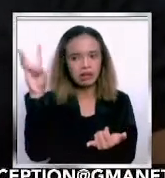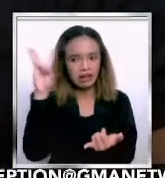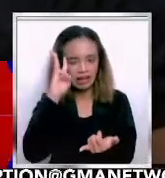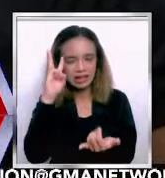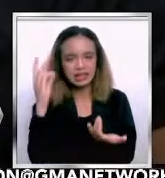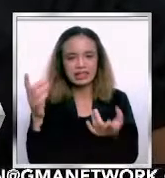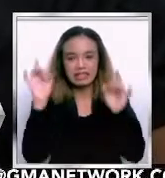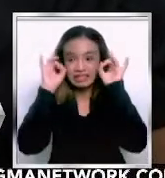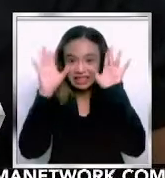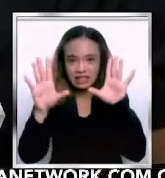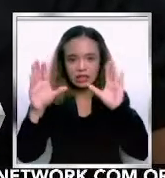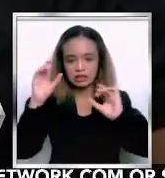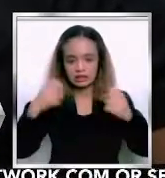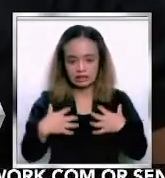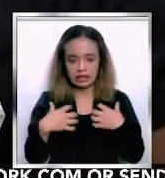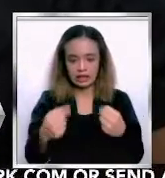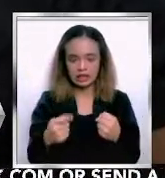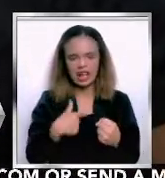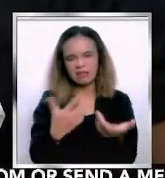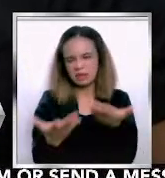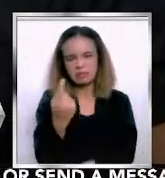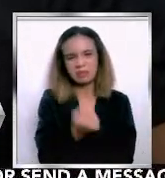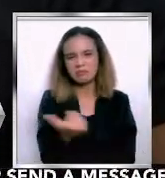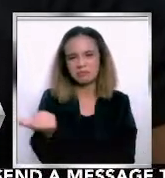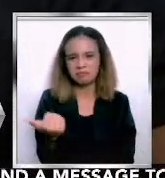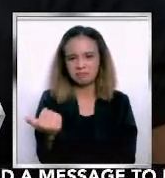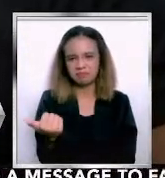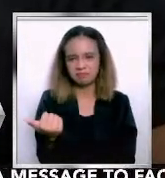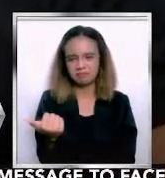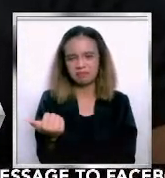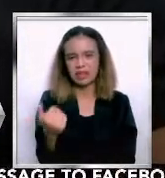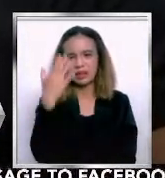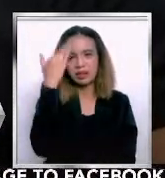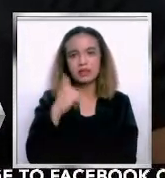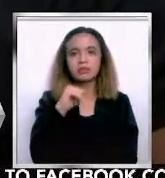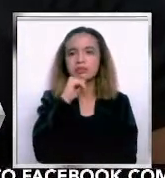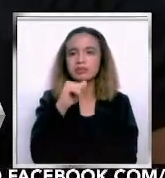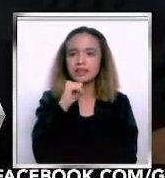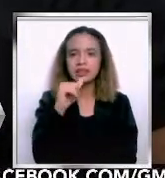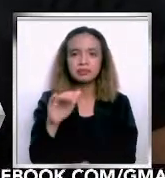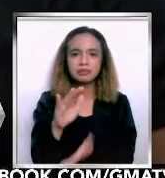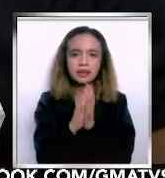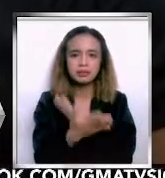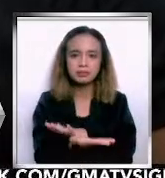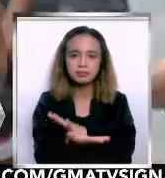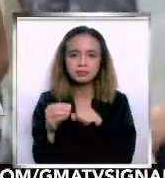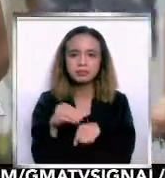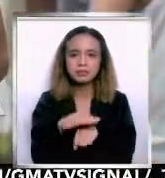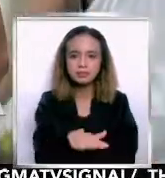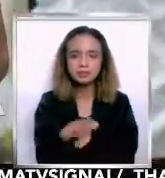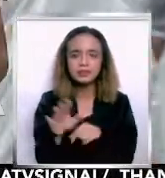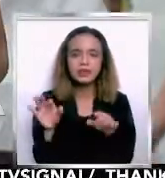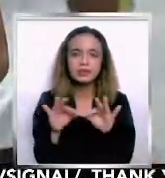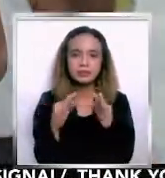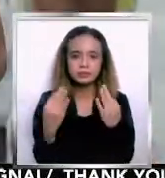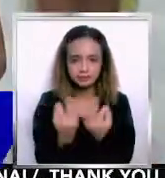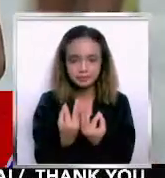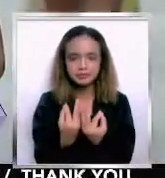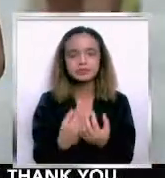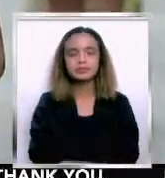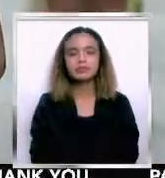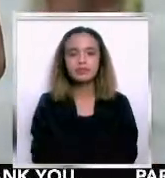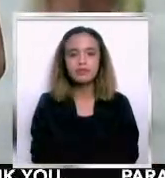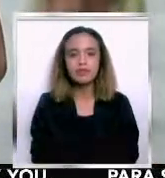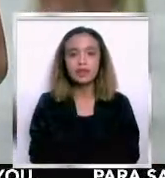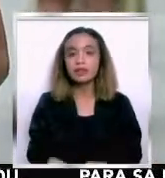health. Siguro tatanggalin ko na lang at itatabi. Para hindi na rin manganib yung health ko at yung mga kasama ko sa bahay. Payo ng grupong ban